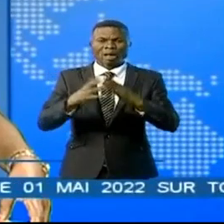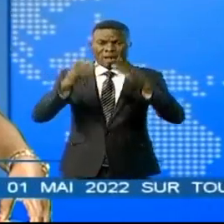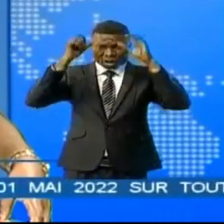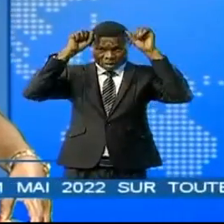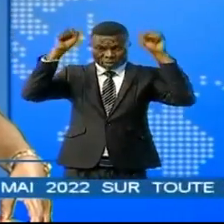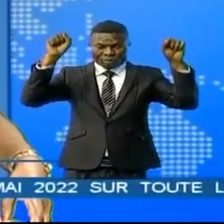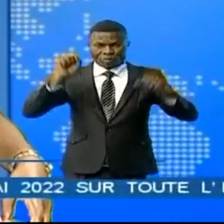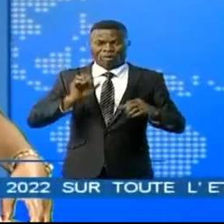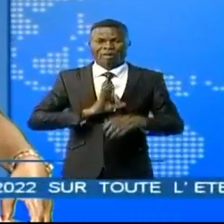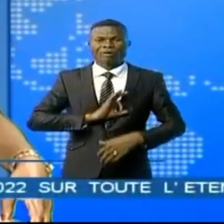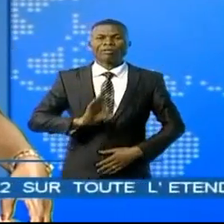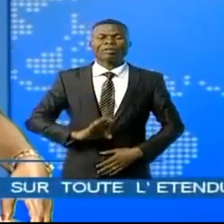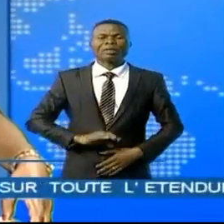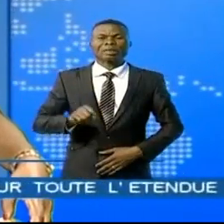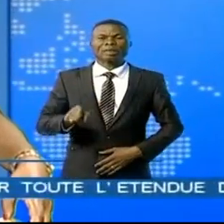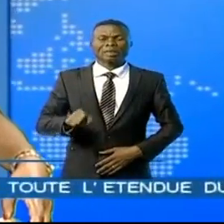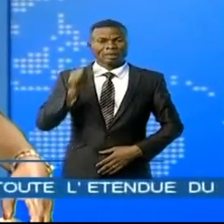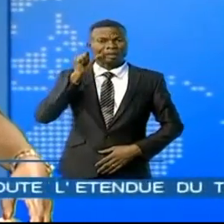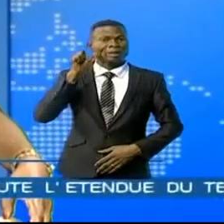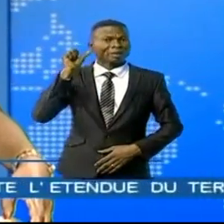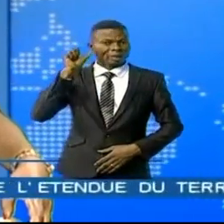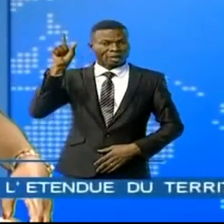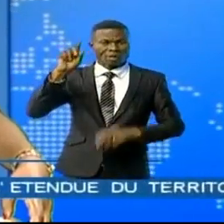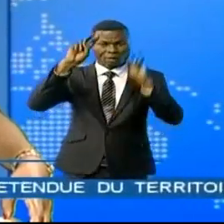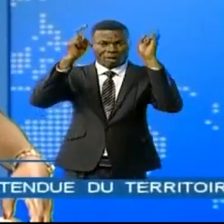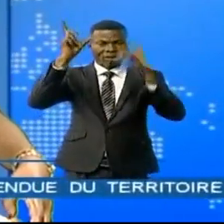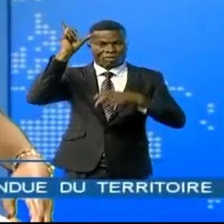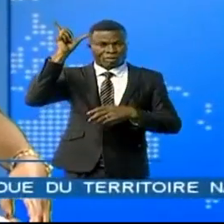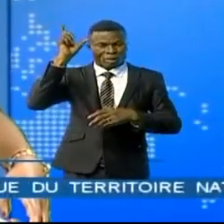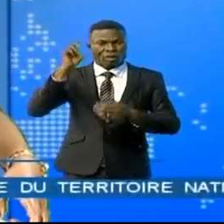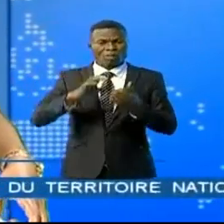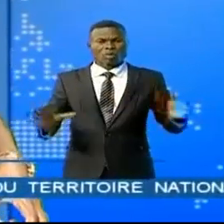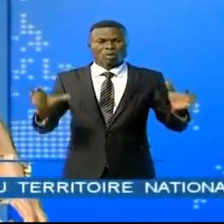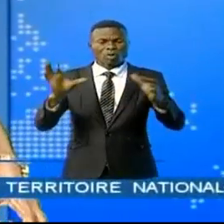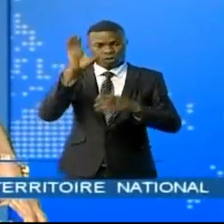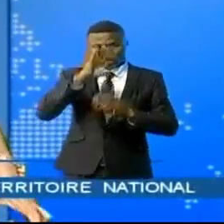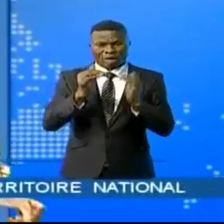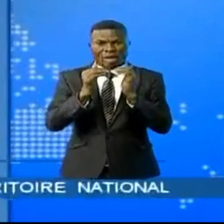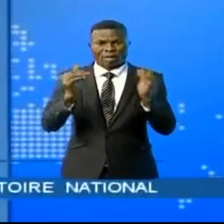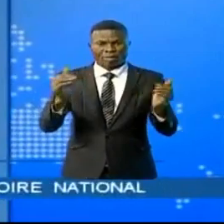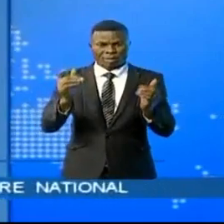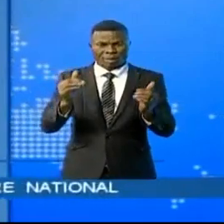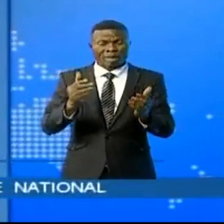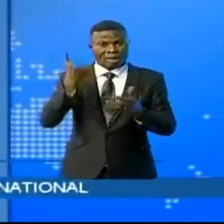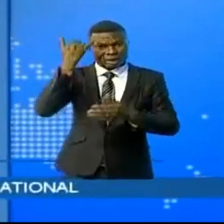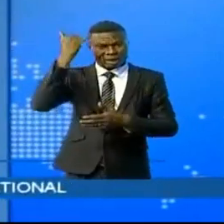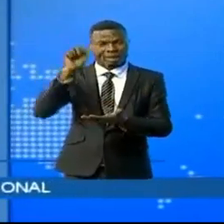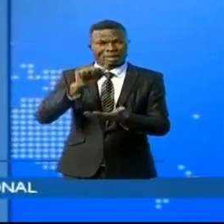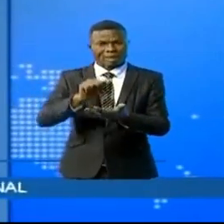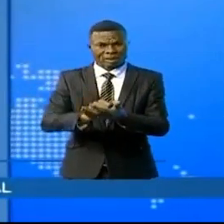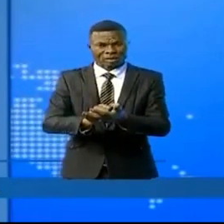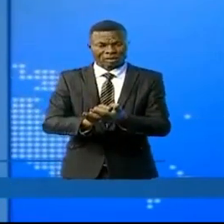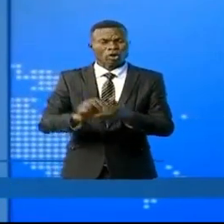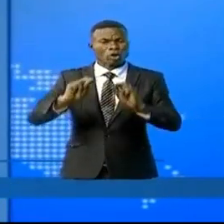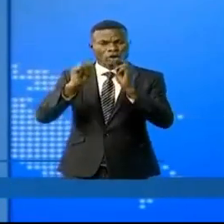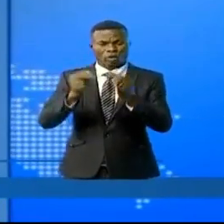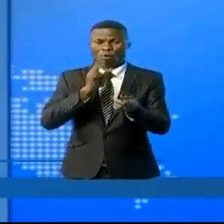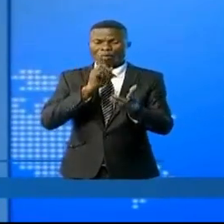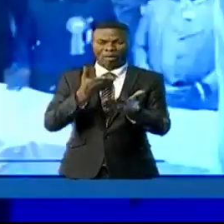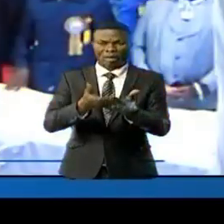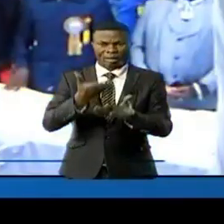la République, Félix-Antoine Tshisekedi, pour une cohabitation pacifique, était l'option levée par les parties